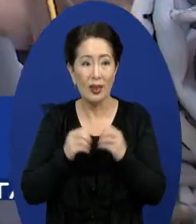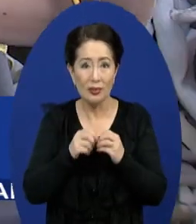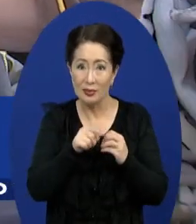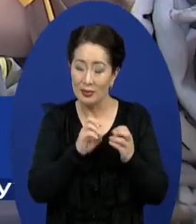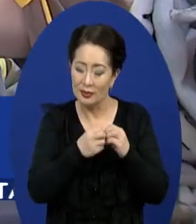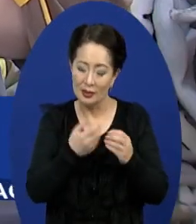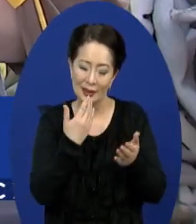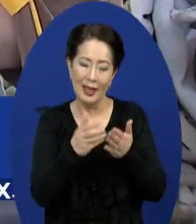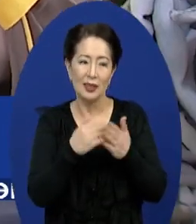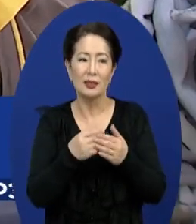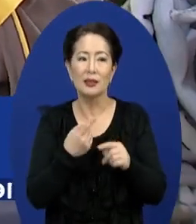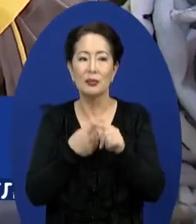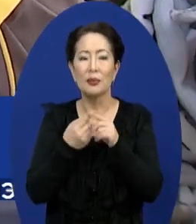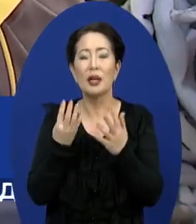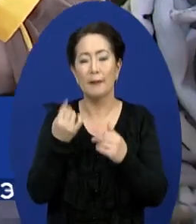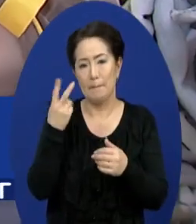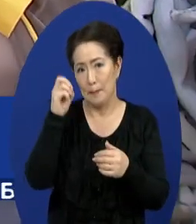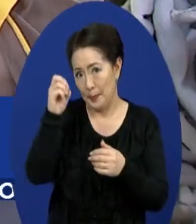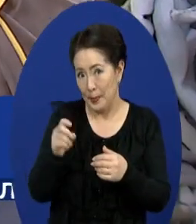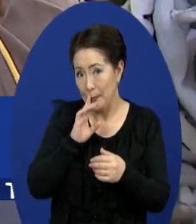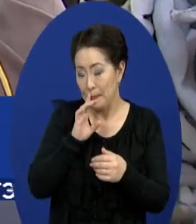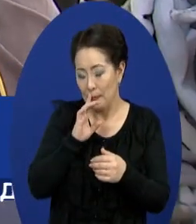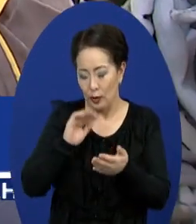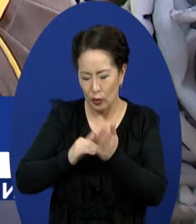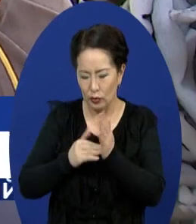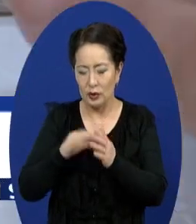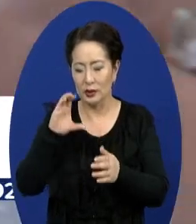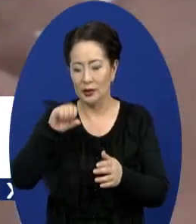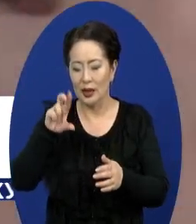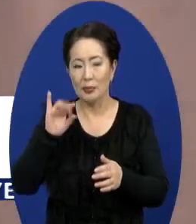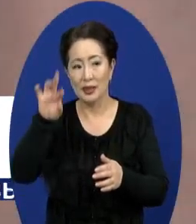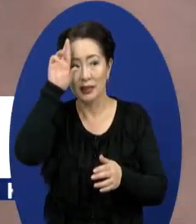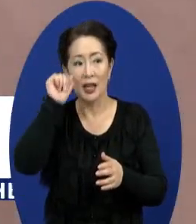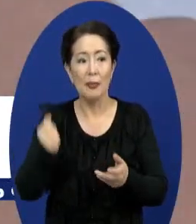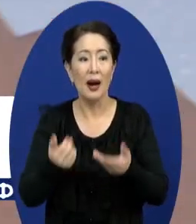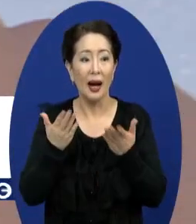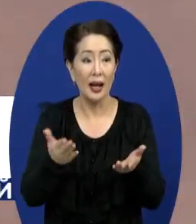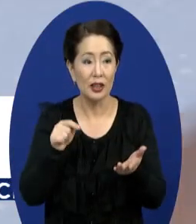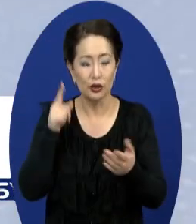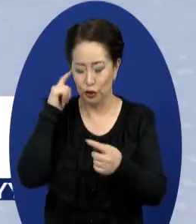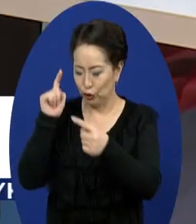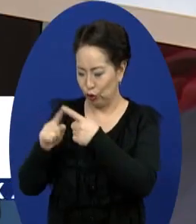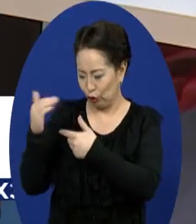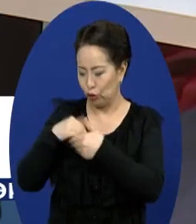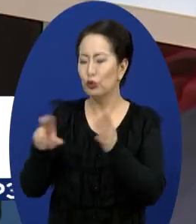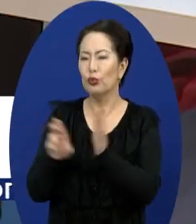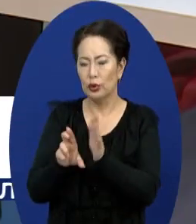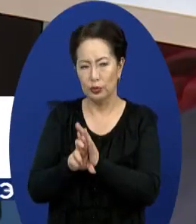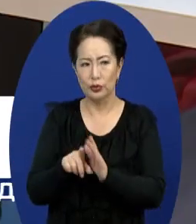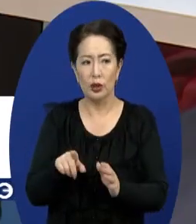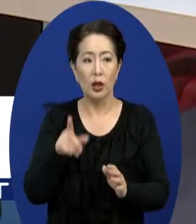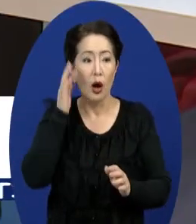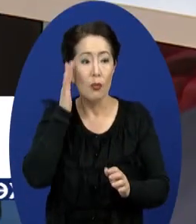20% нэмэгдүүлэх ойрын төлөвлөгөөг салбарын амнаас гаргасан байна. Энэ зорилтод хүрэх бүрэн боломжтой. Гэхдээ бодлогын түвшинд анхаарах